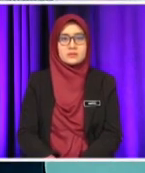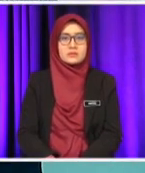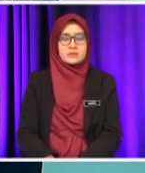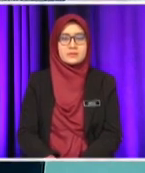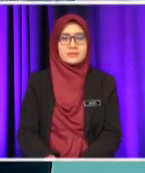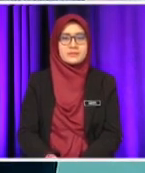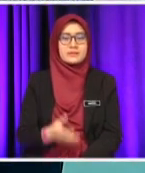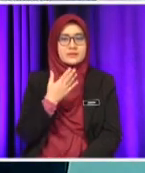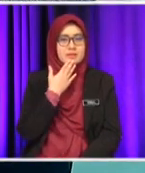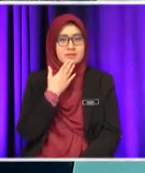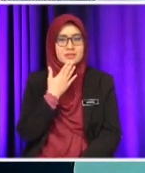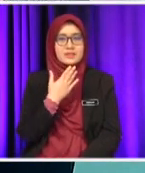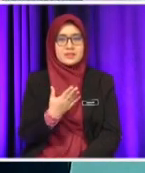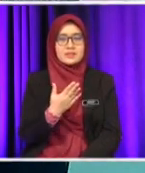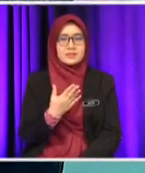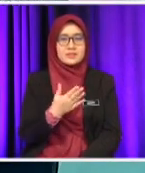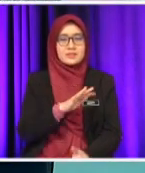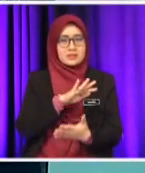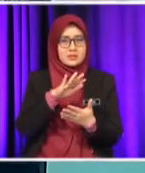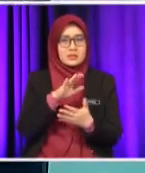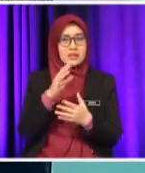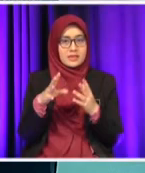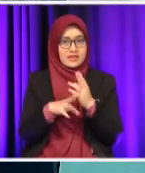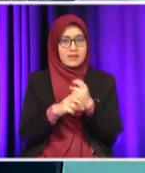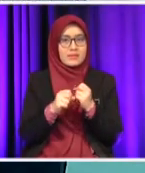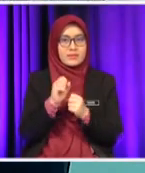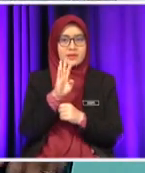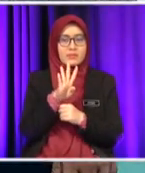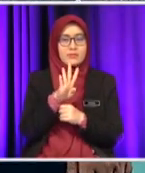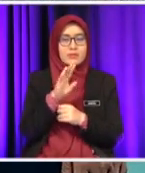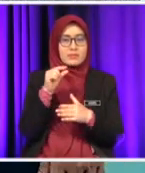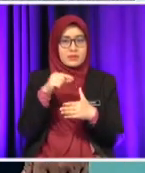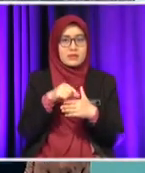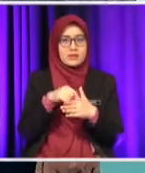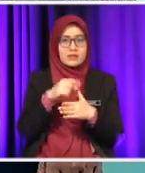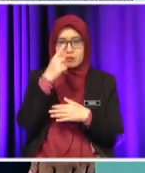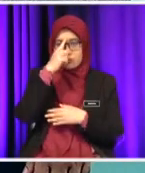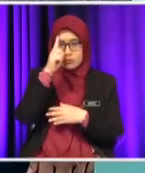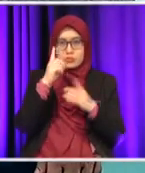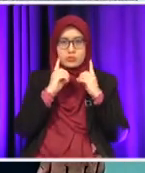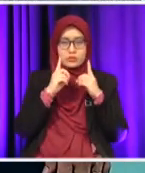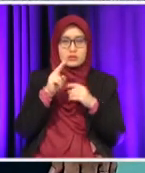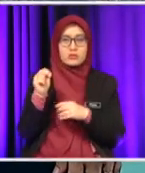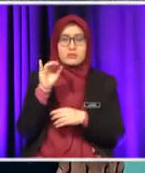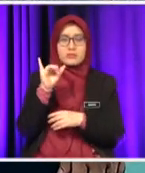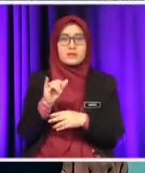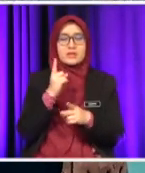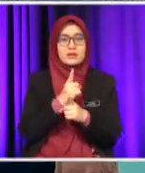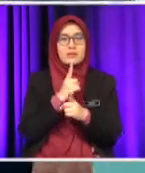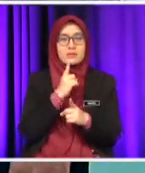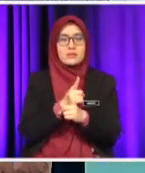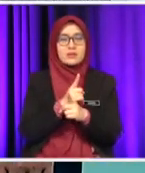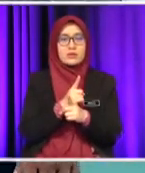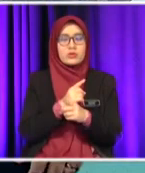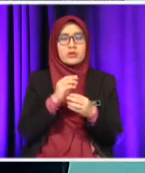dapat ee Pak marka ya untuk ee jawaban yang betul Ee Kita terusnya soal lain